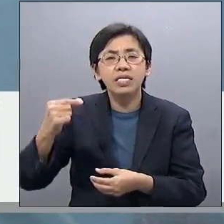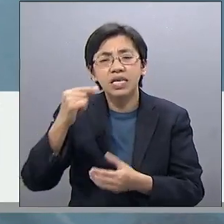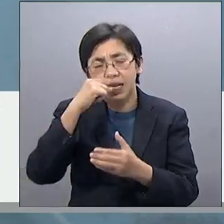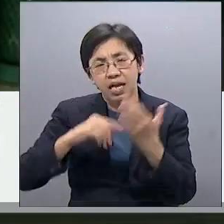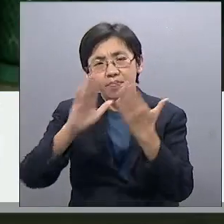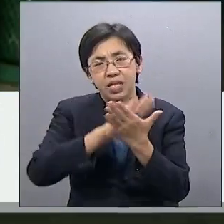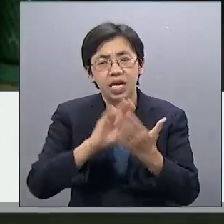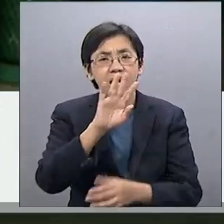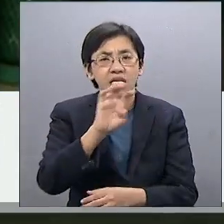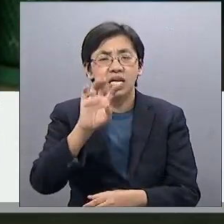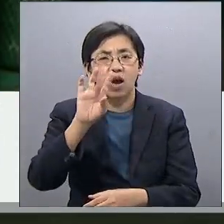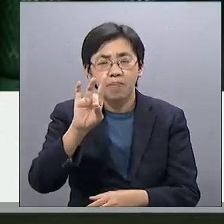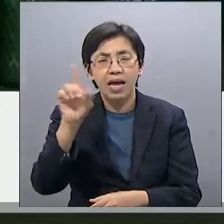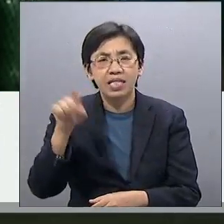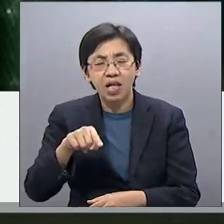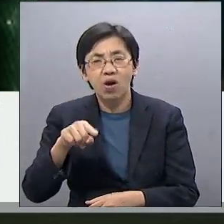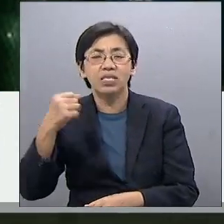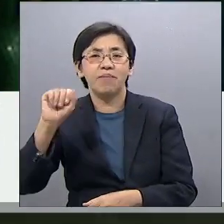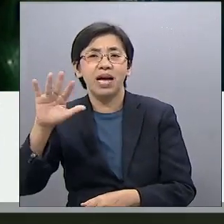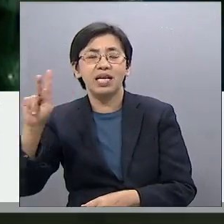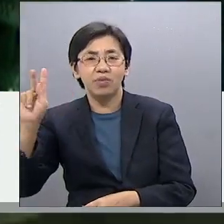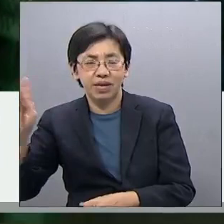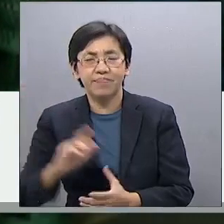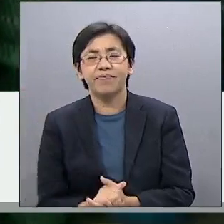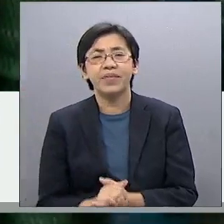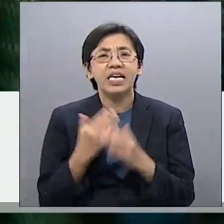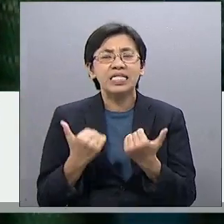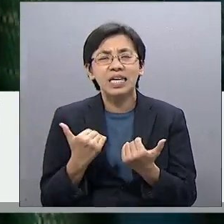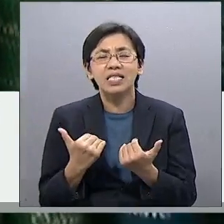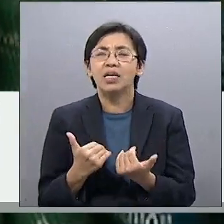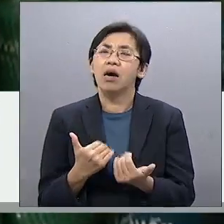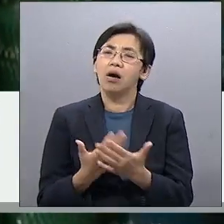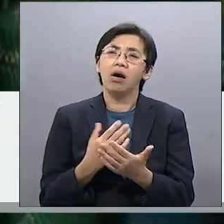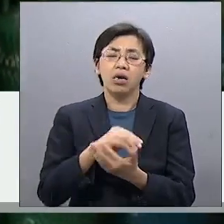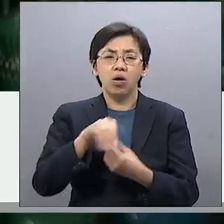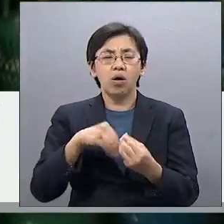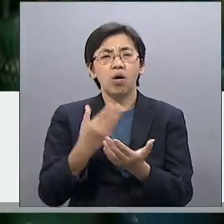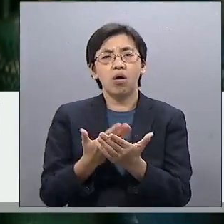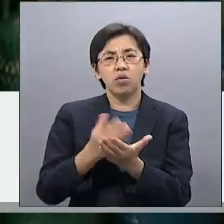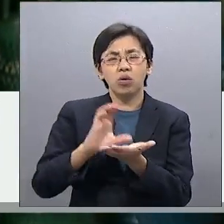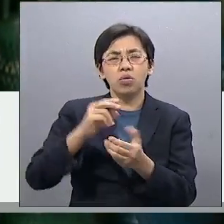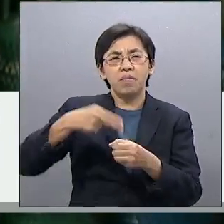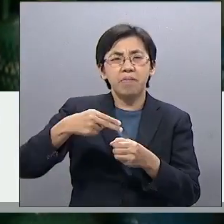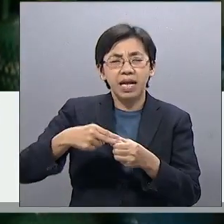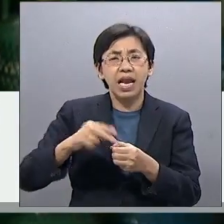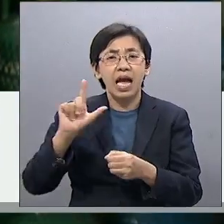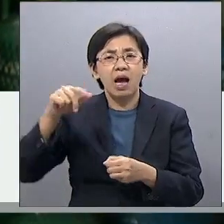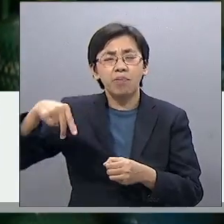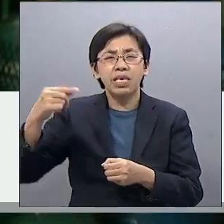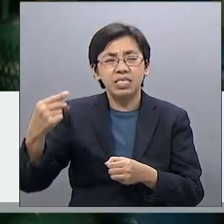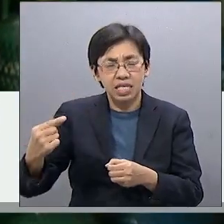408บาทต่อถัง 15กกส่งผลให้สภาพคล่องของกองทุนน้ำมันบัญชีกาซ LPGติดลบ